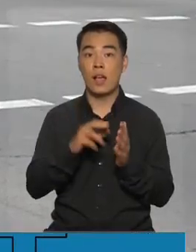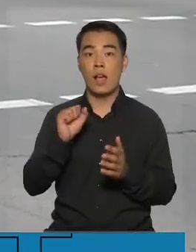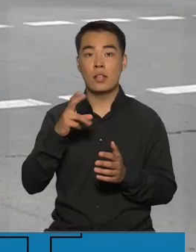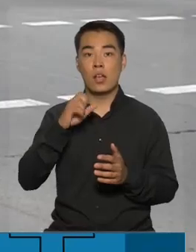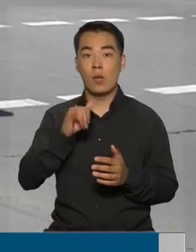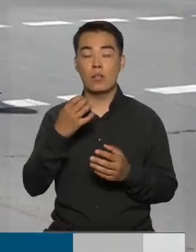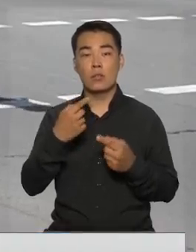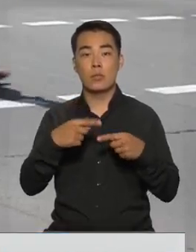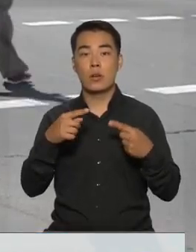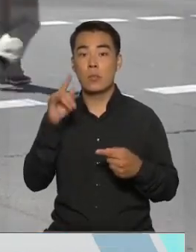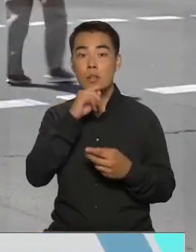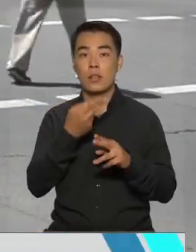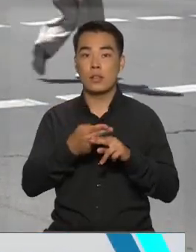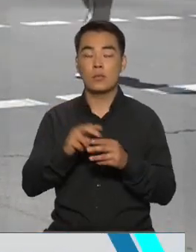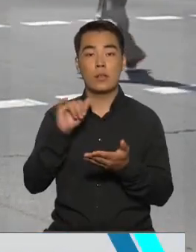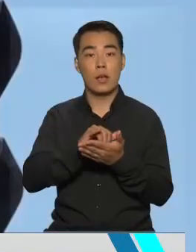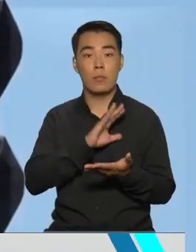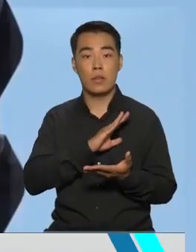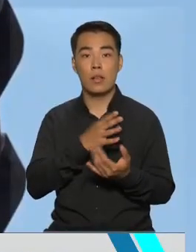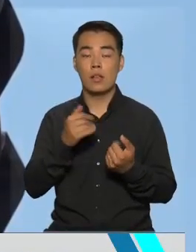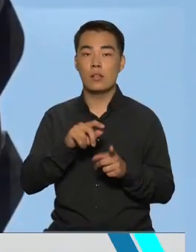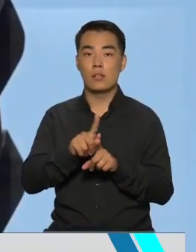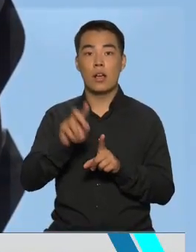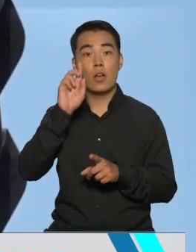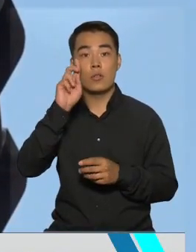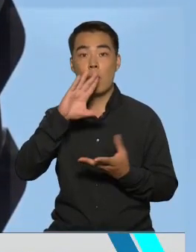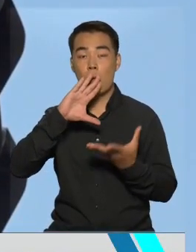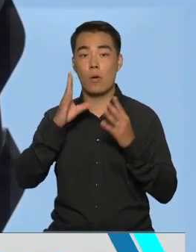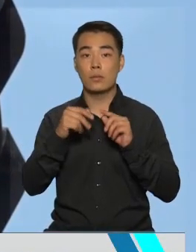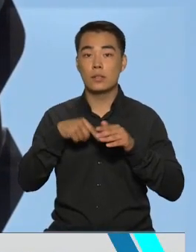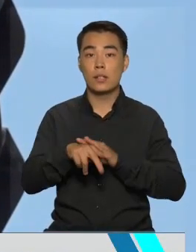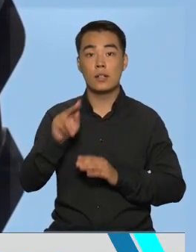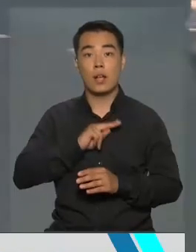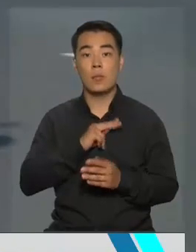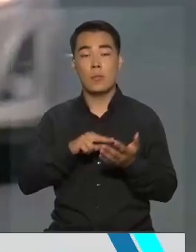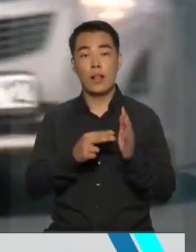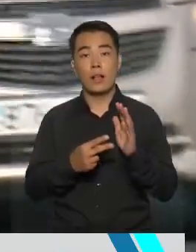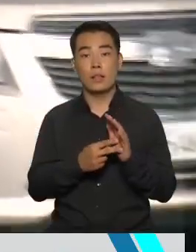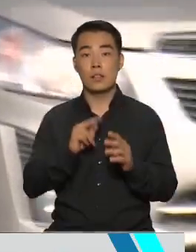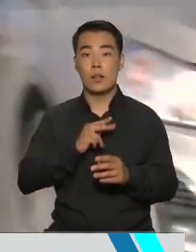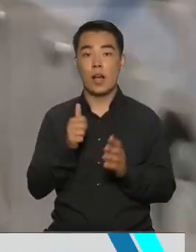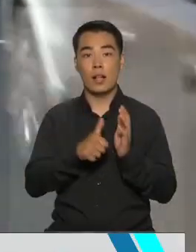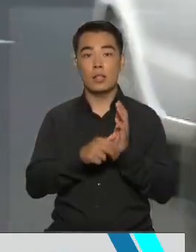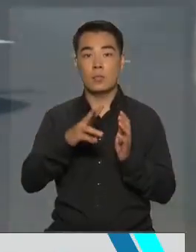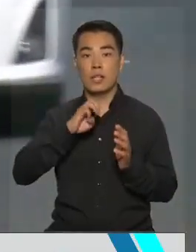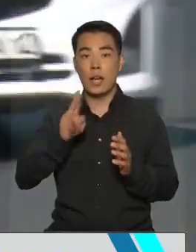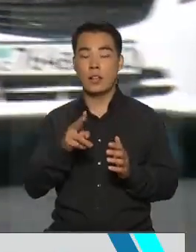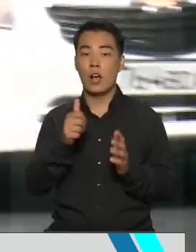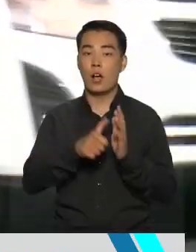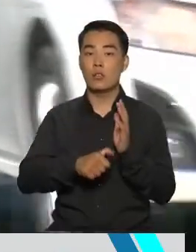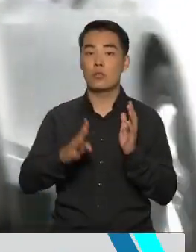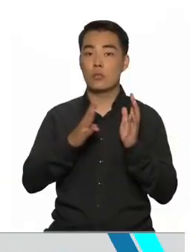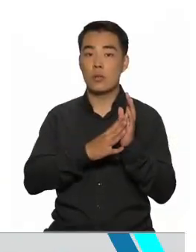Ақтауда, қалғаны Мұнайлыда орнатылған. Мемлекеттік жеке серіктестік негізінде жүзеге асқан жоба құны 6